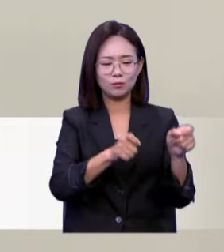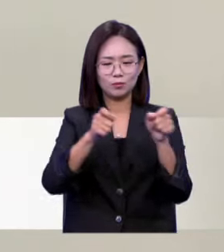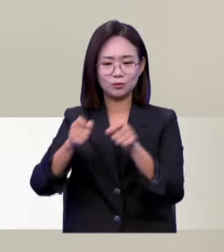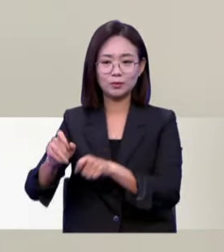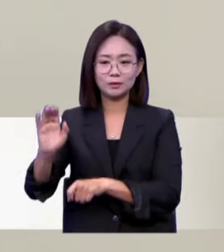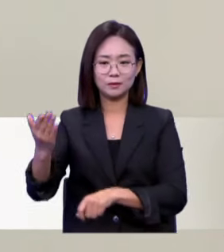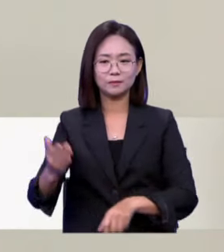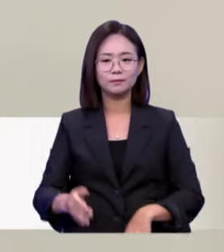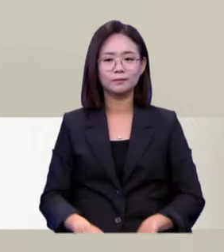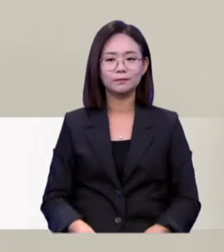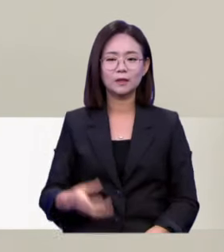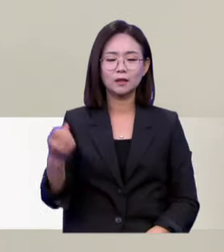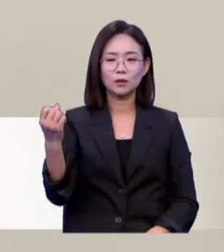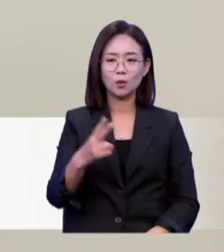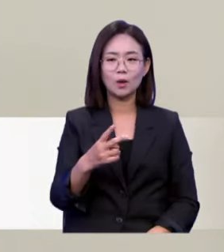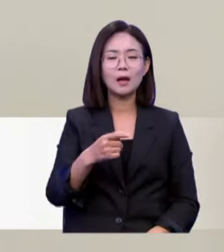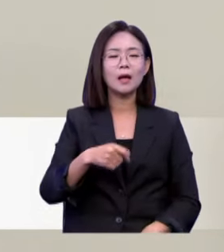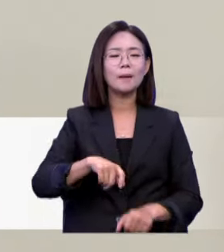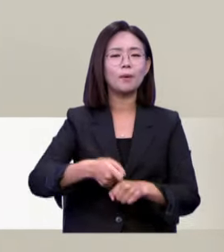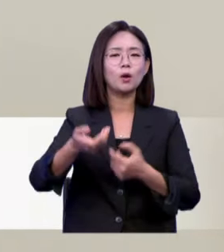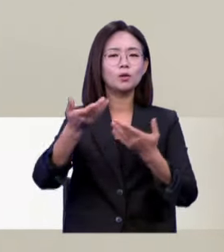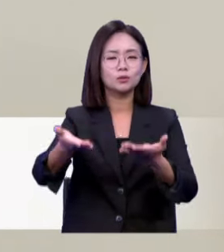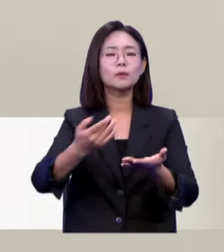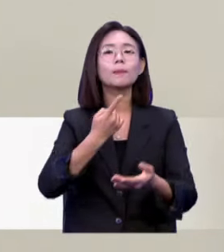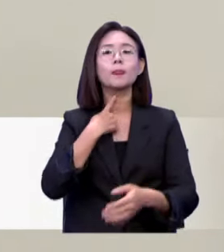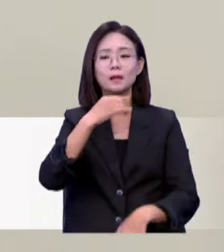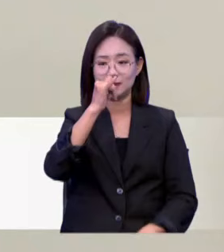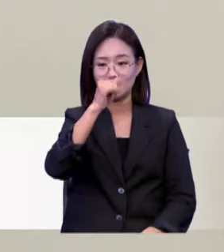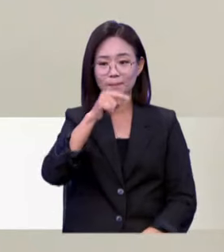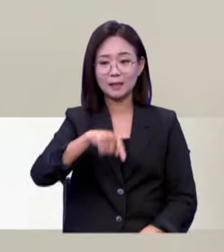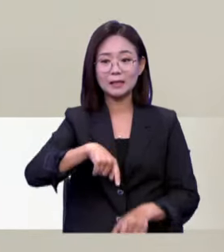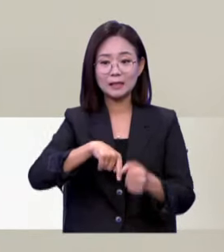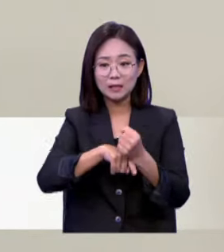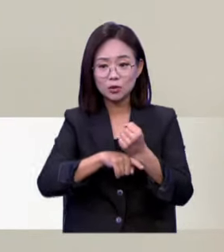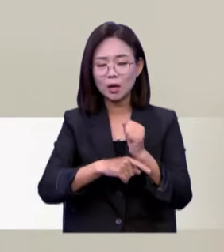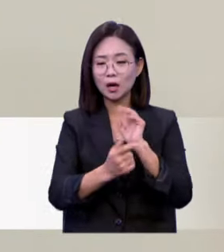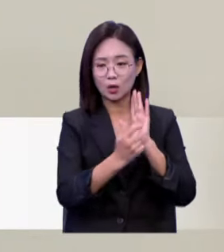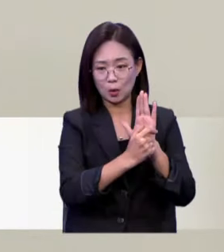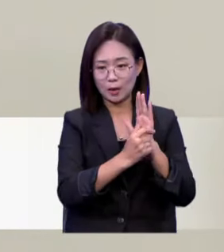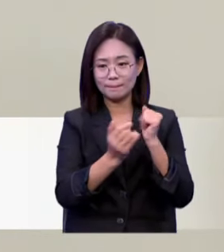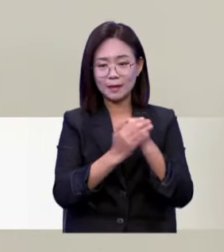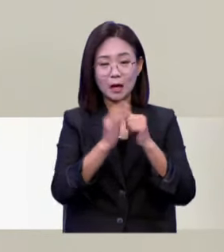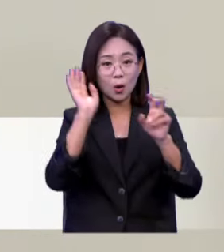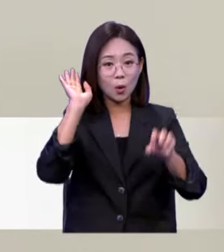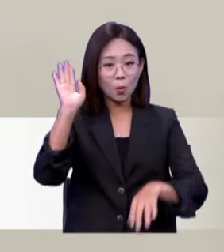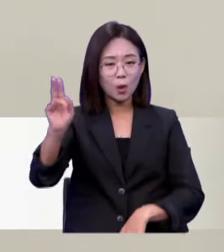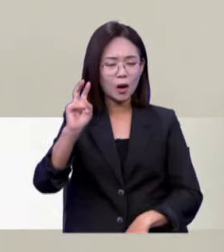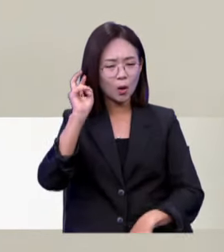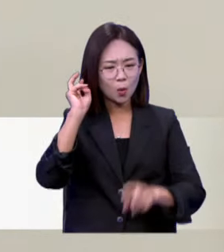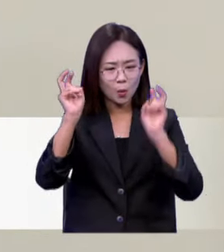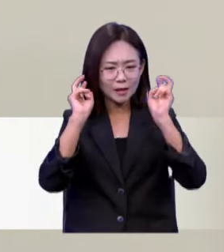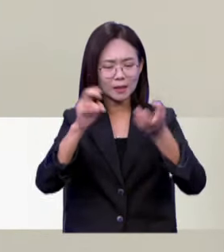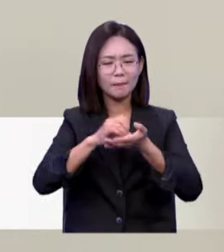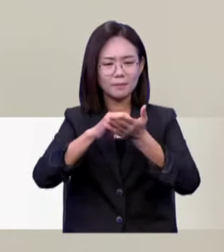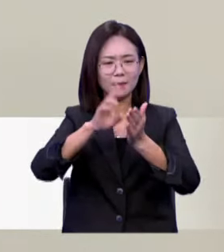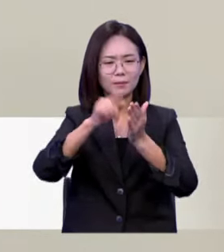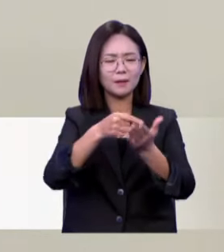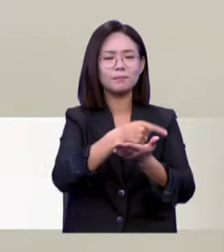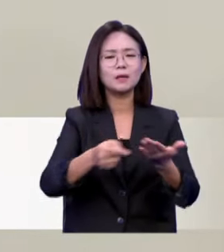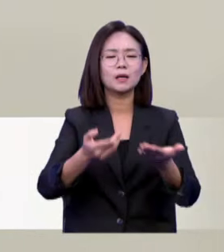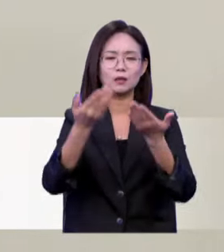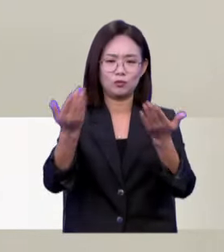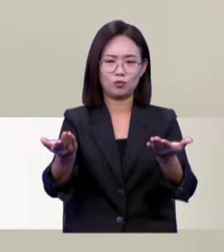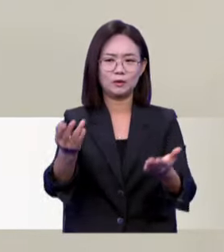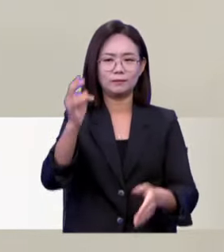늦춰지게 됩니다. 또한 행정 처분 이력과 그 사유는 기록되므로 향후 각종 취업에 불이익을